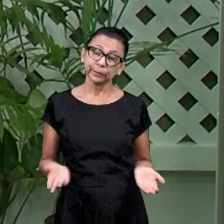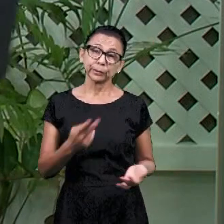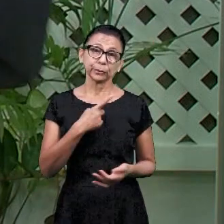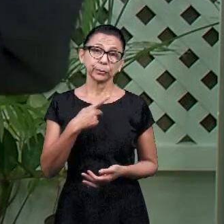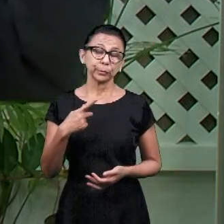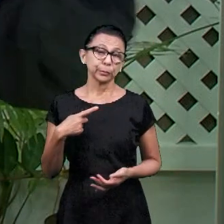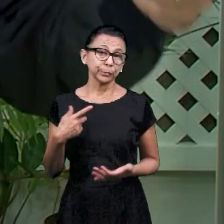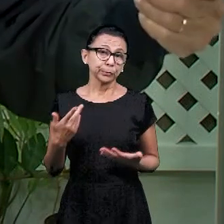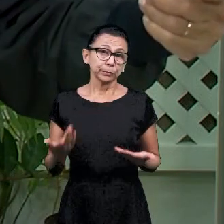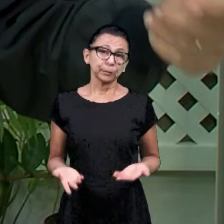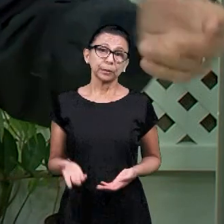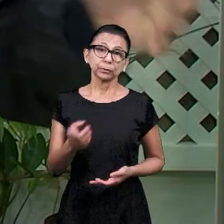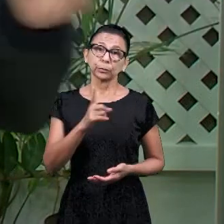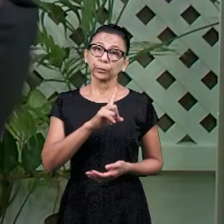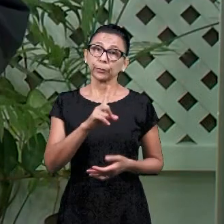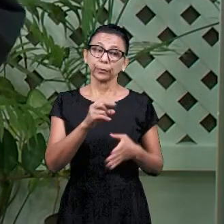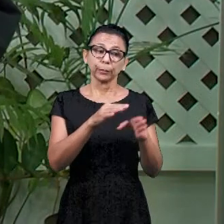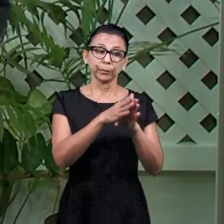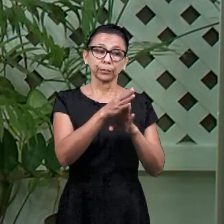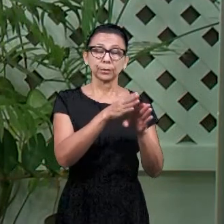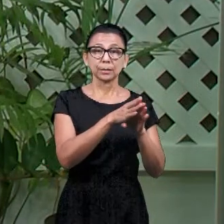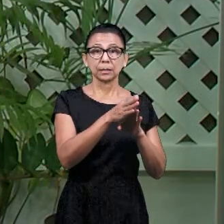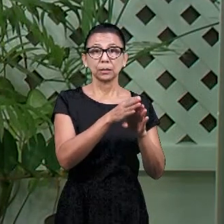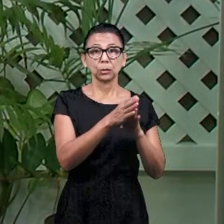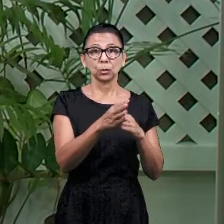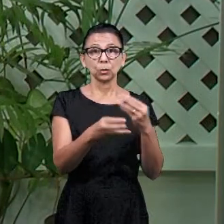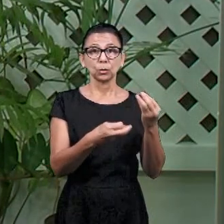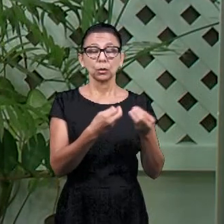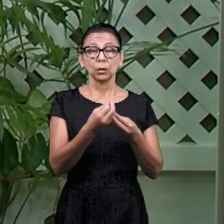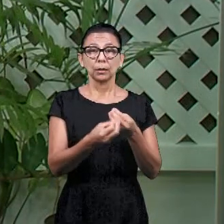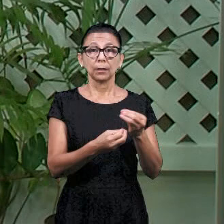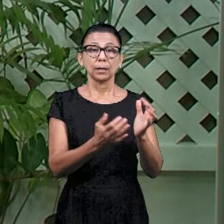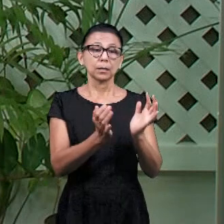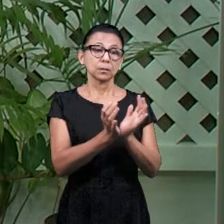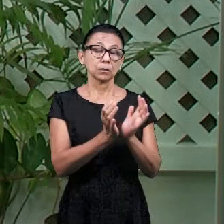allé chercher, il n'est pas allé orienter.